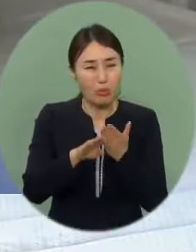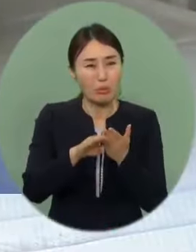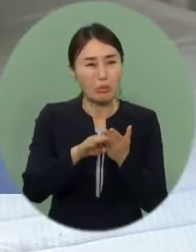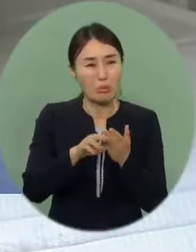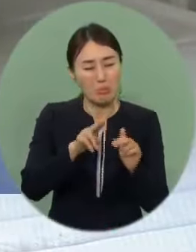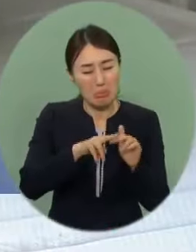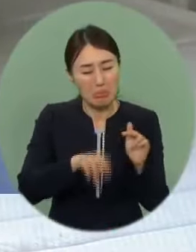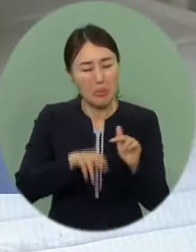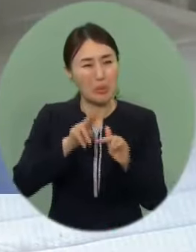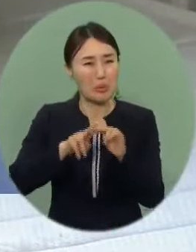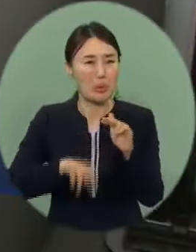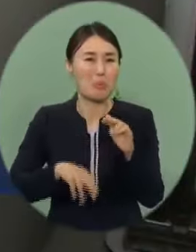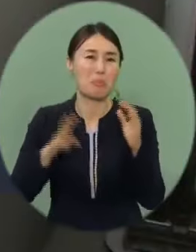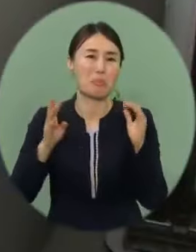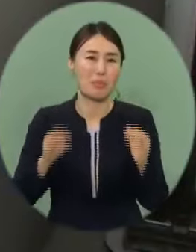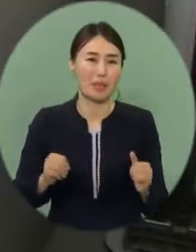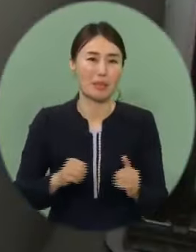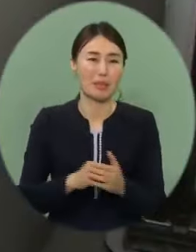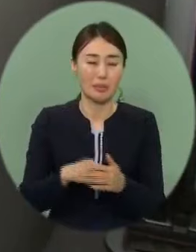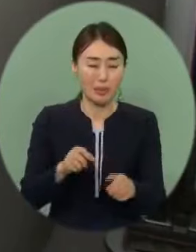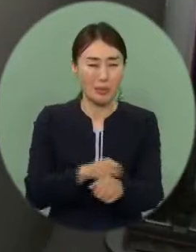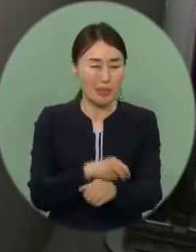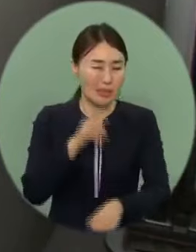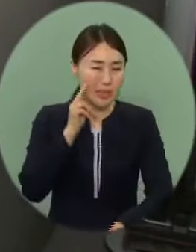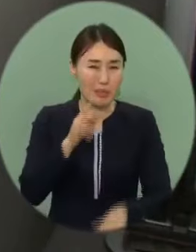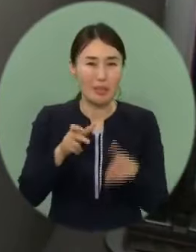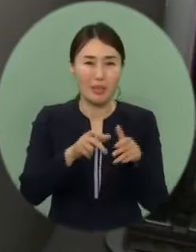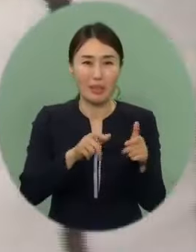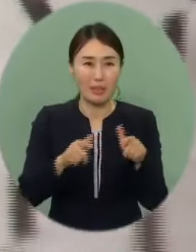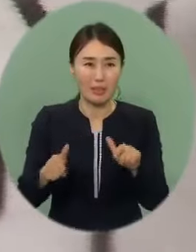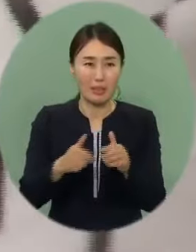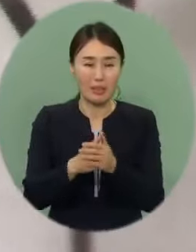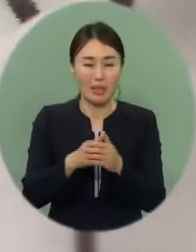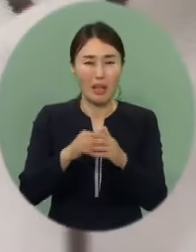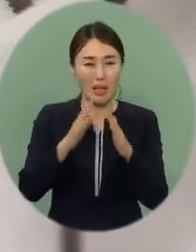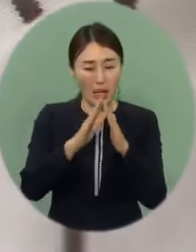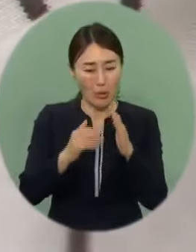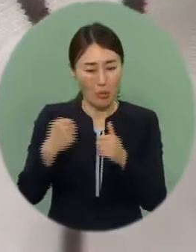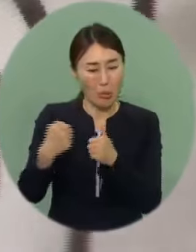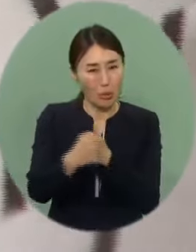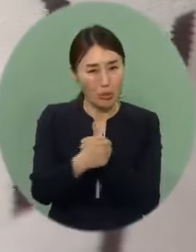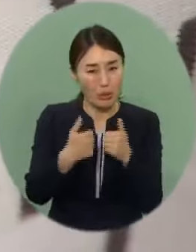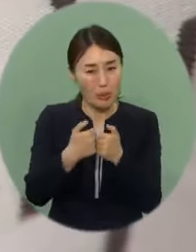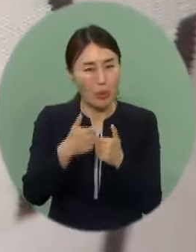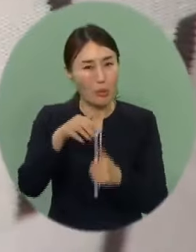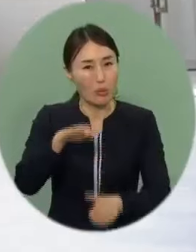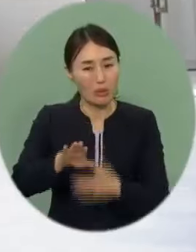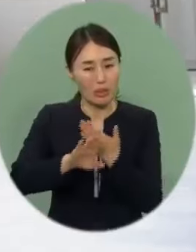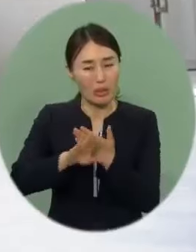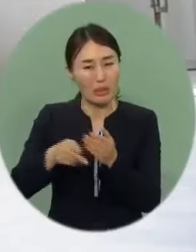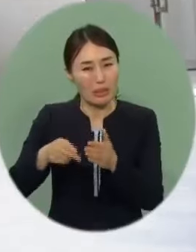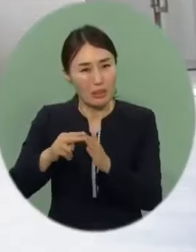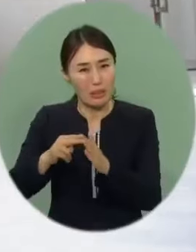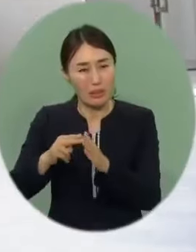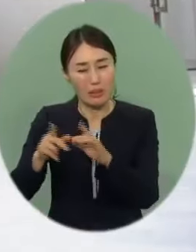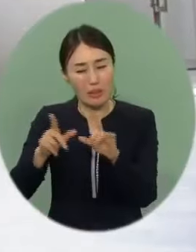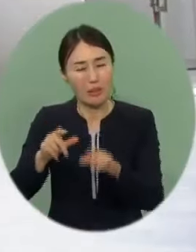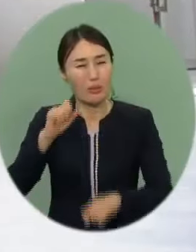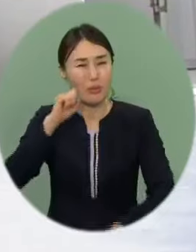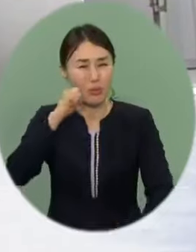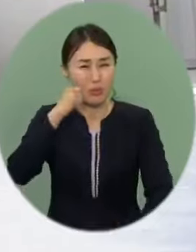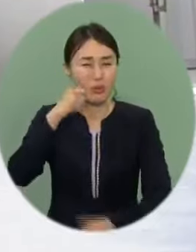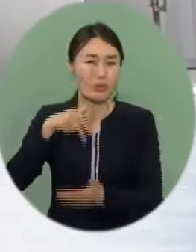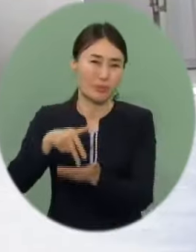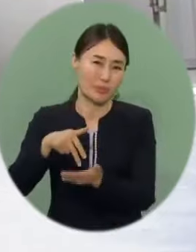나가버리는 경우가 많아요 특히 중중 장애인의 경우 가정 폭력 상담소 등 다른 시설에서 지내기 어려운 측면이